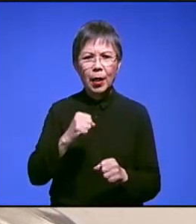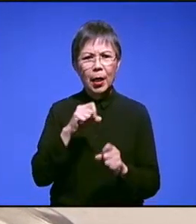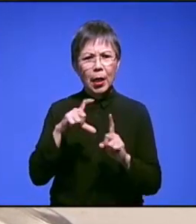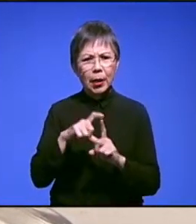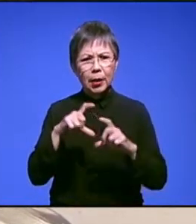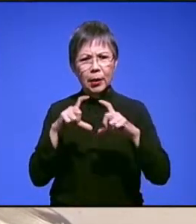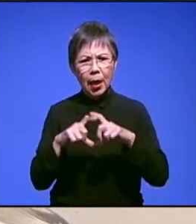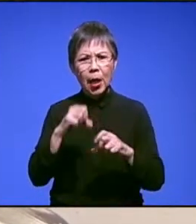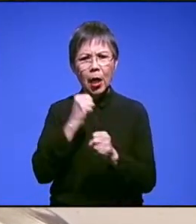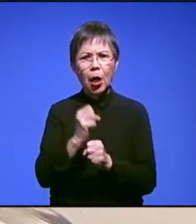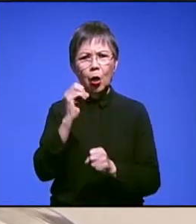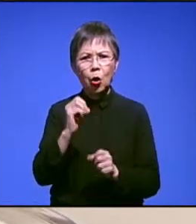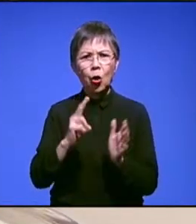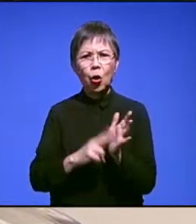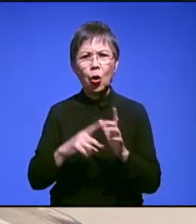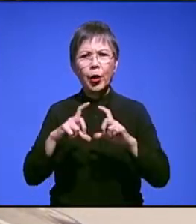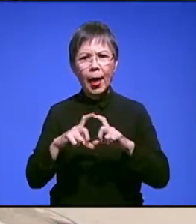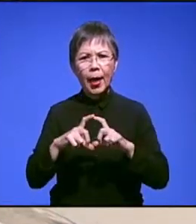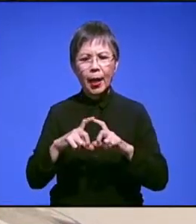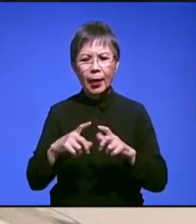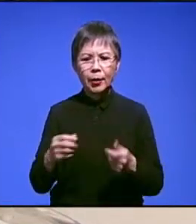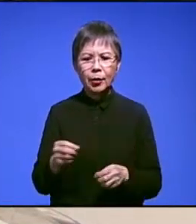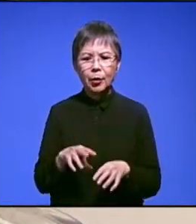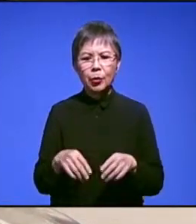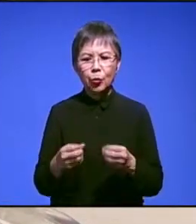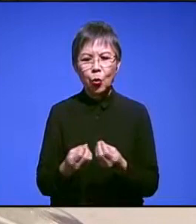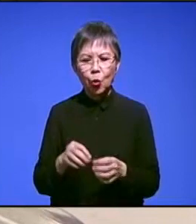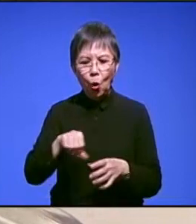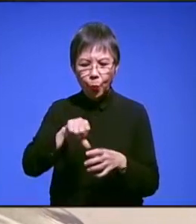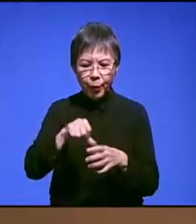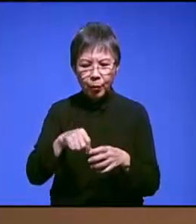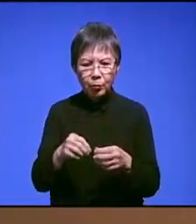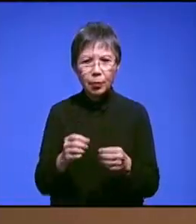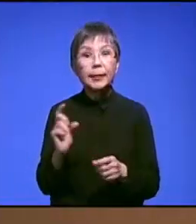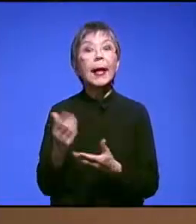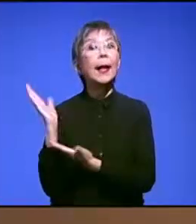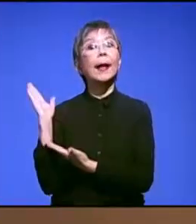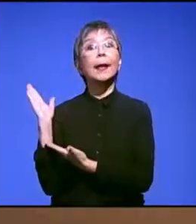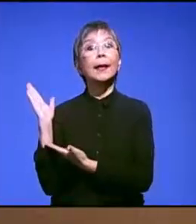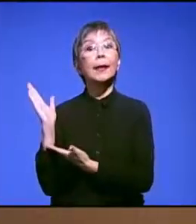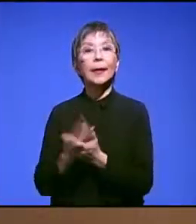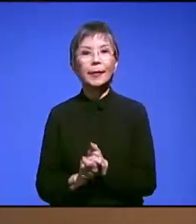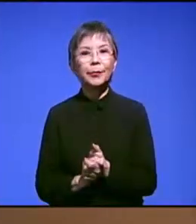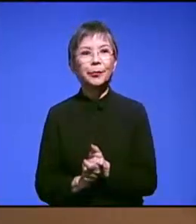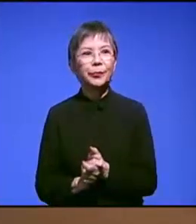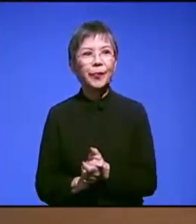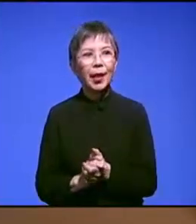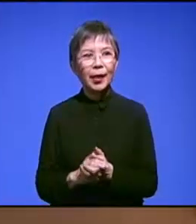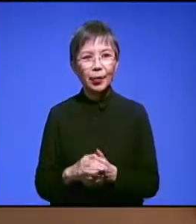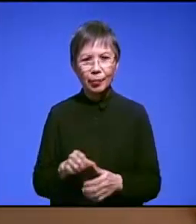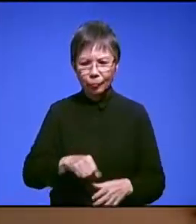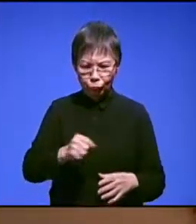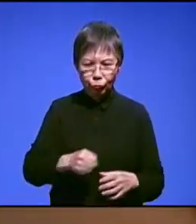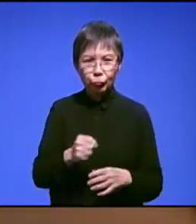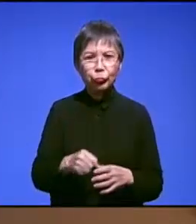yang merupakan resep simpel mengocok gula dan kopi hingga mengembang. Mungkin jika tak banyak waktu di rumah, tantangan ini tidak akan menjadi